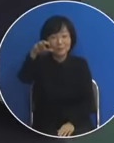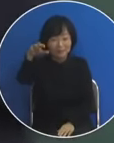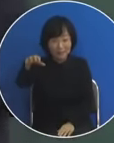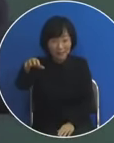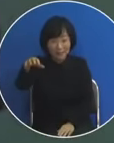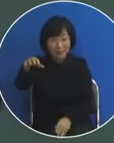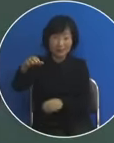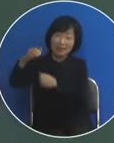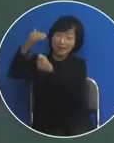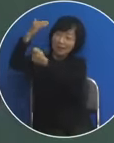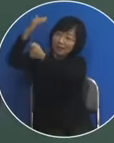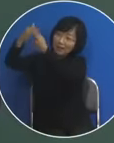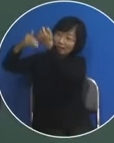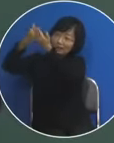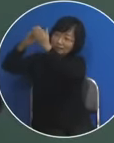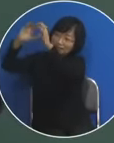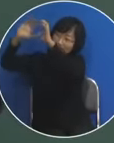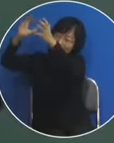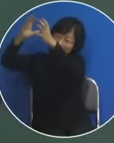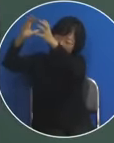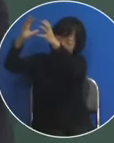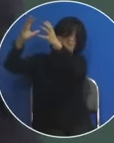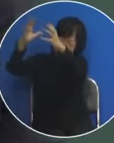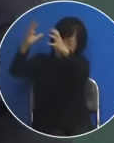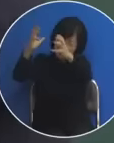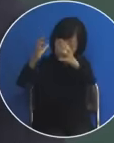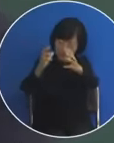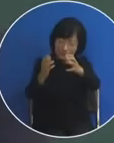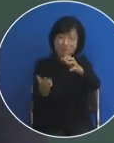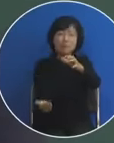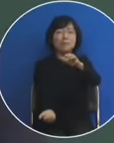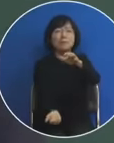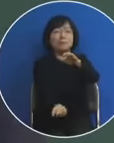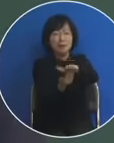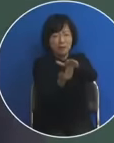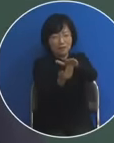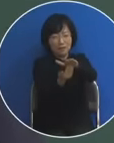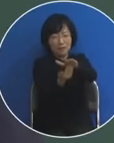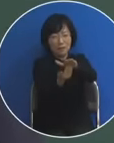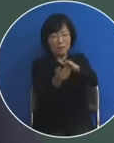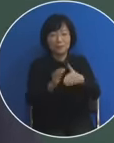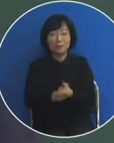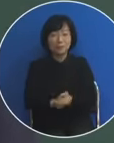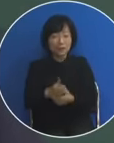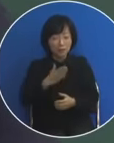하나님의 나라. Everywhere you go, God's kingdom comes. 이 땅을 떠나는 날은